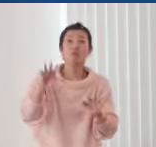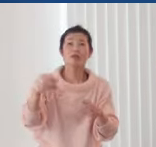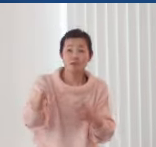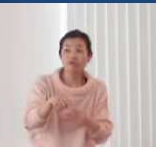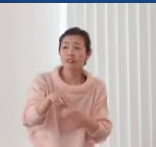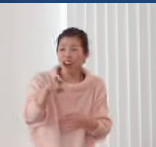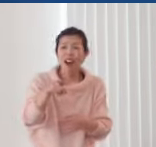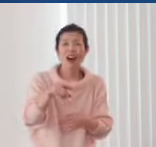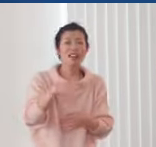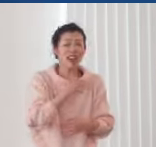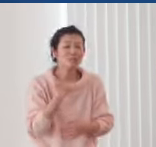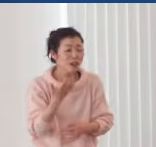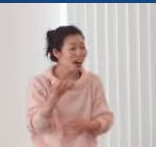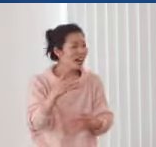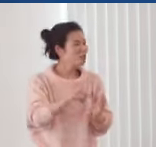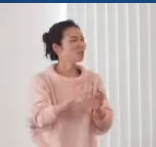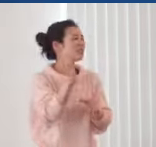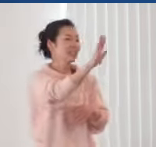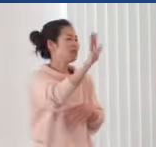ということですね。